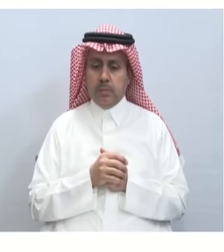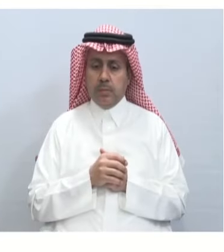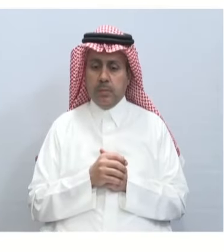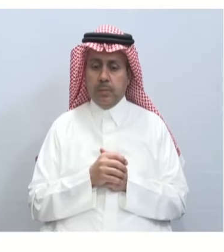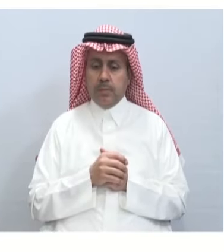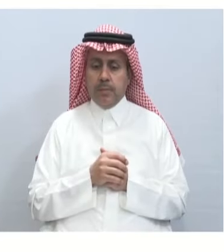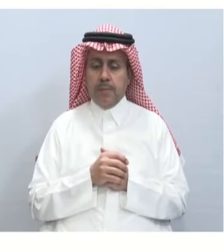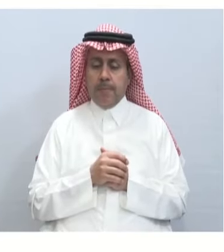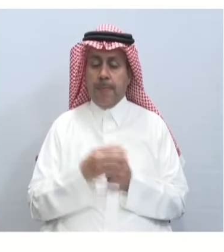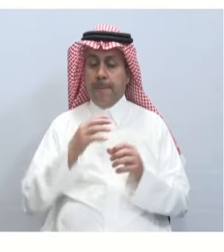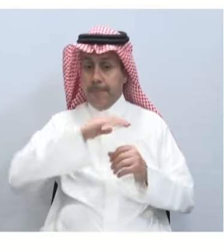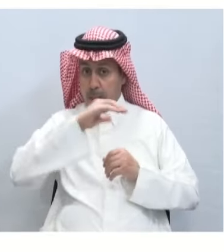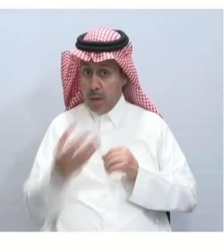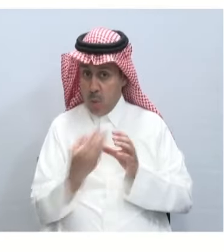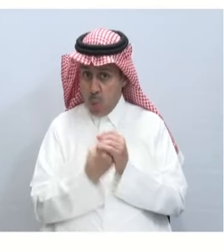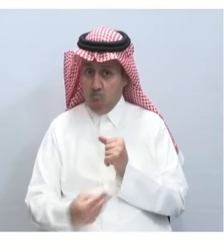غالبا